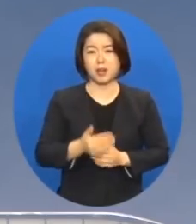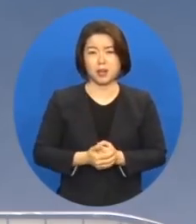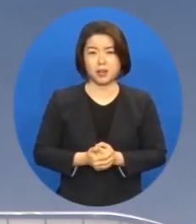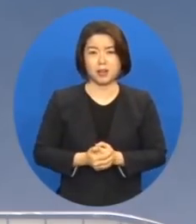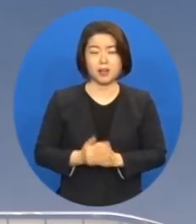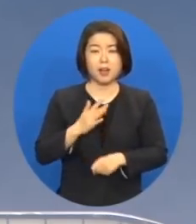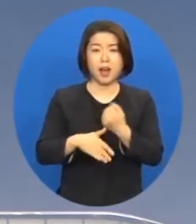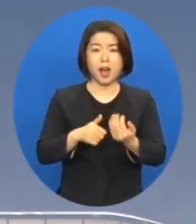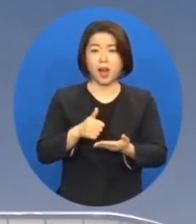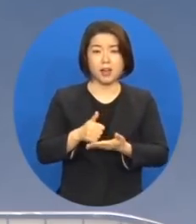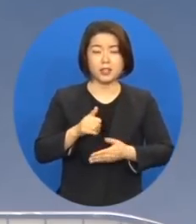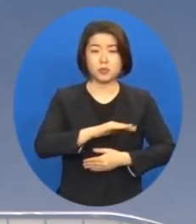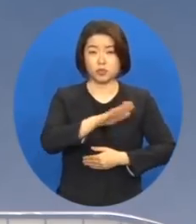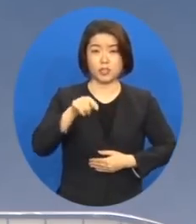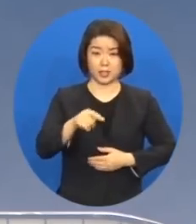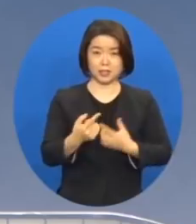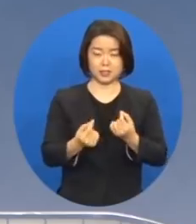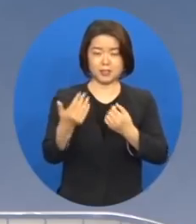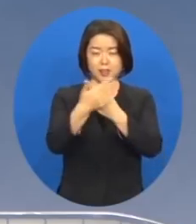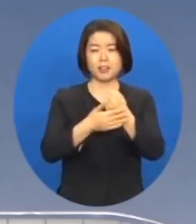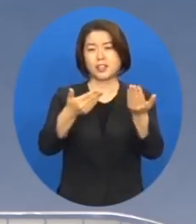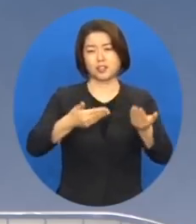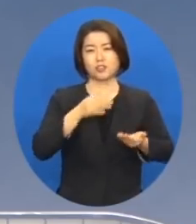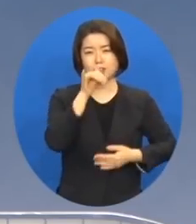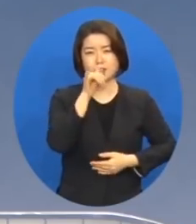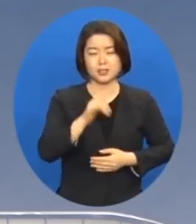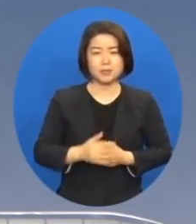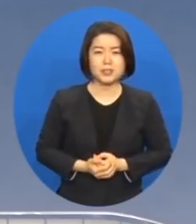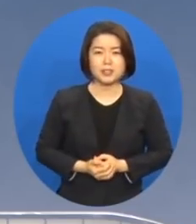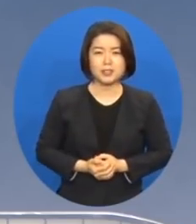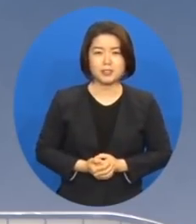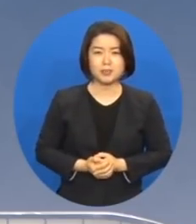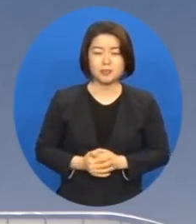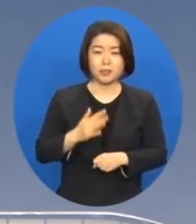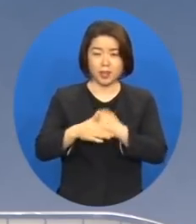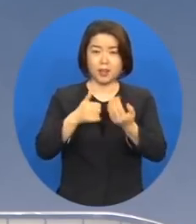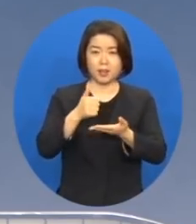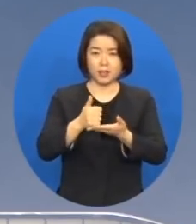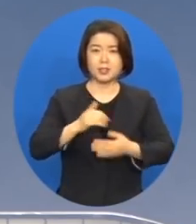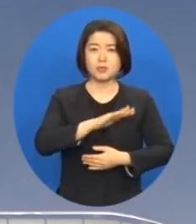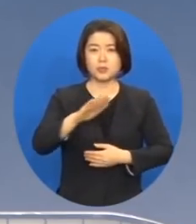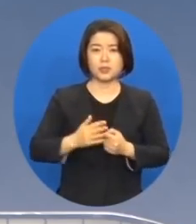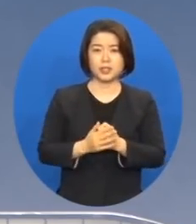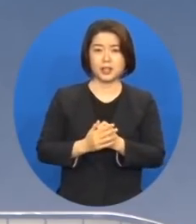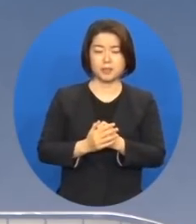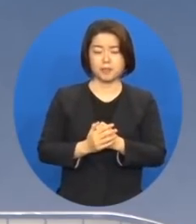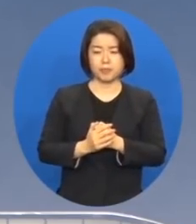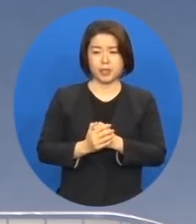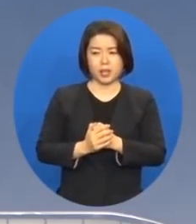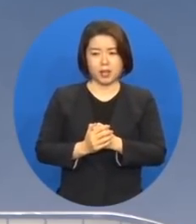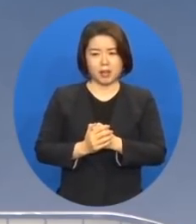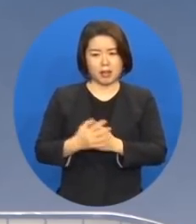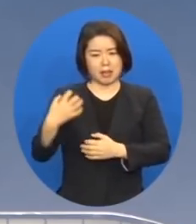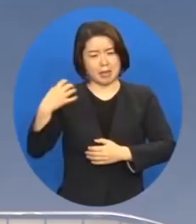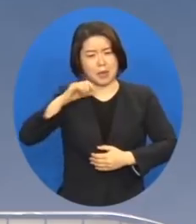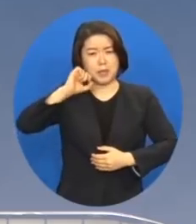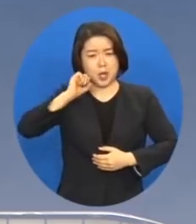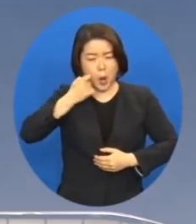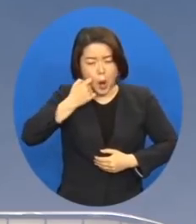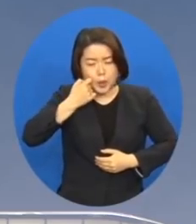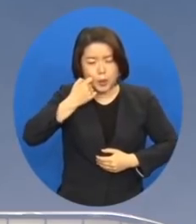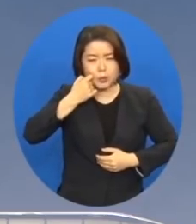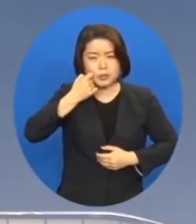하나님이 우리에게 그렇게 은혜를 주셨어요. 하나님은 우리가 감당할 수 없는 시험이나 시련은